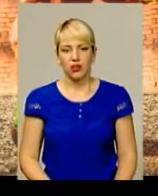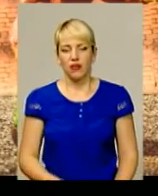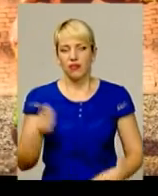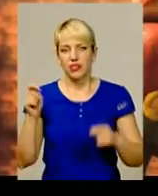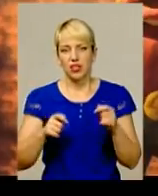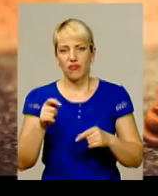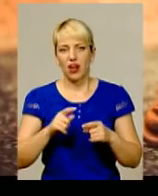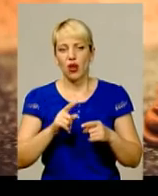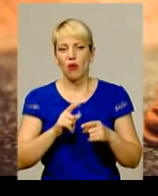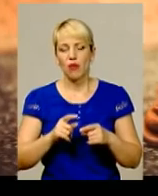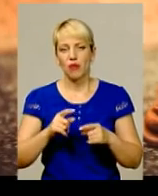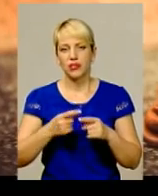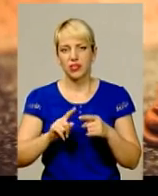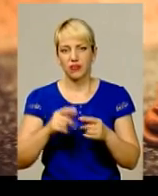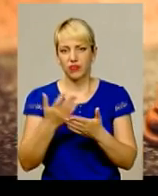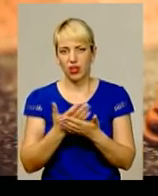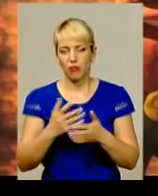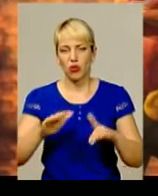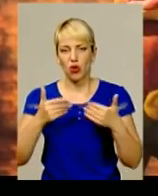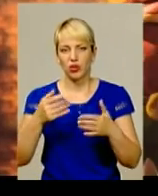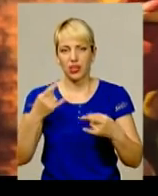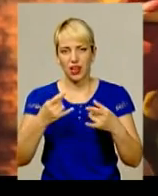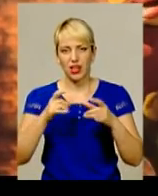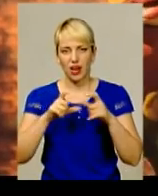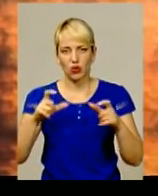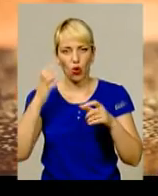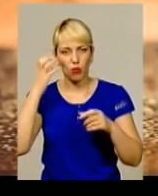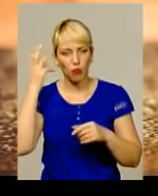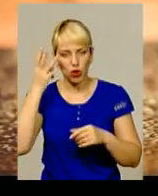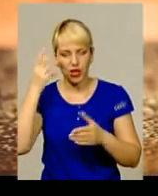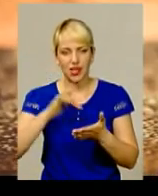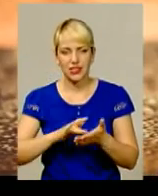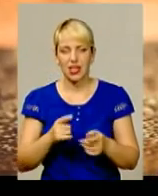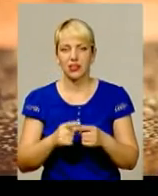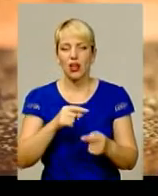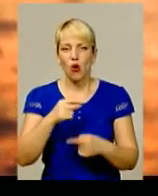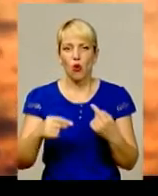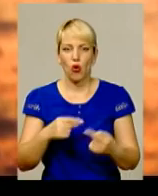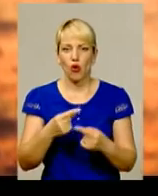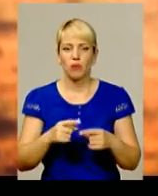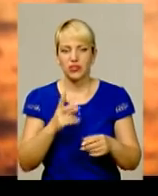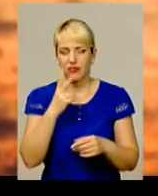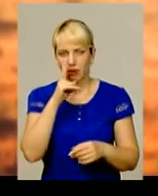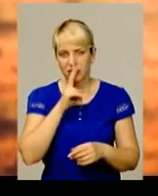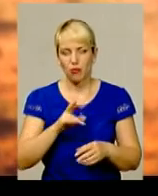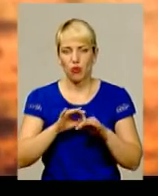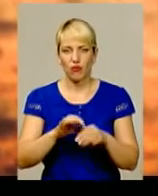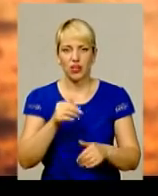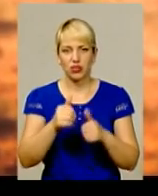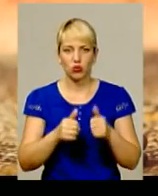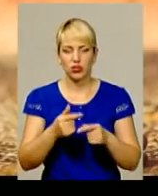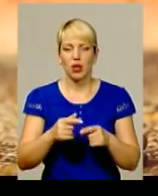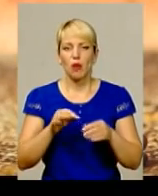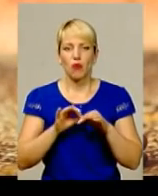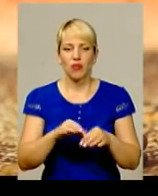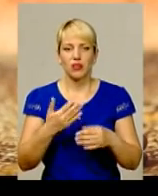Фестиваль мобільних фільмів, ініційований телерадіокомпанією «Поділля-Центр», набирає обертів. За 2 місяці проведення конкурсу свої роботи надіслали